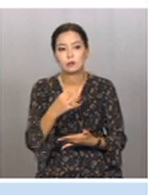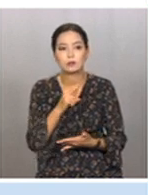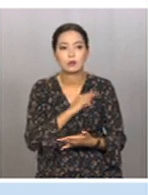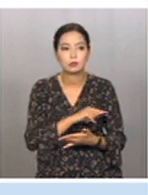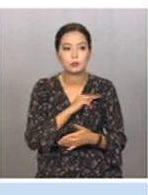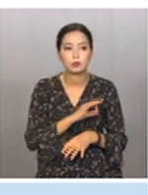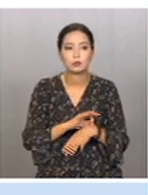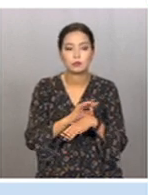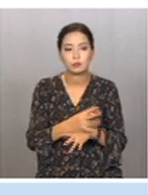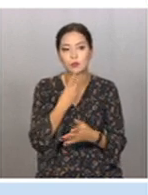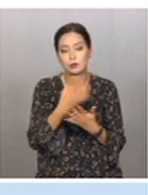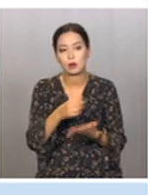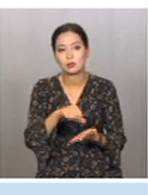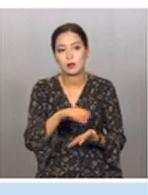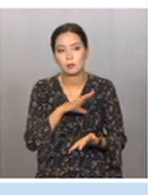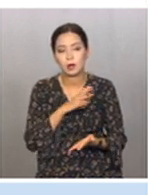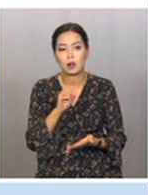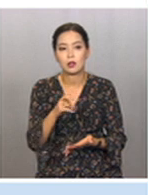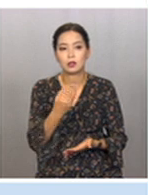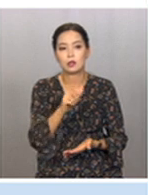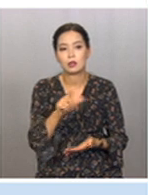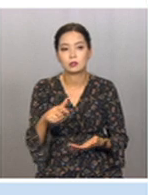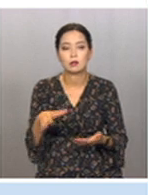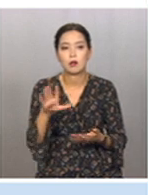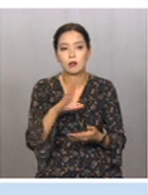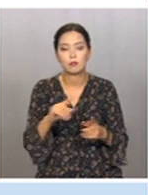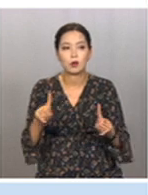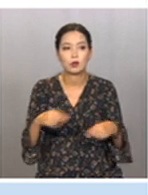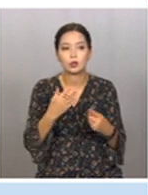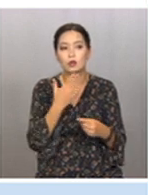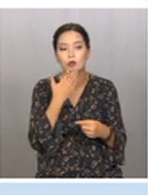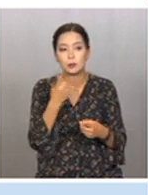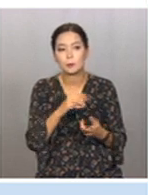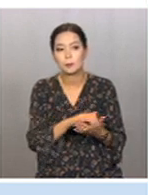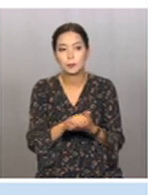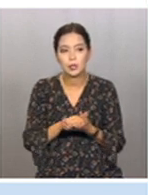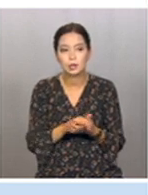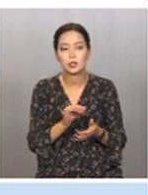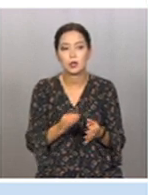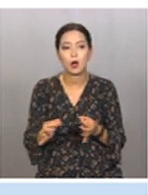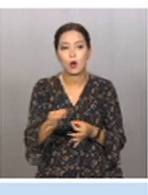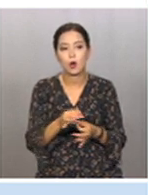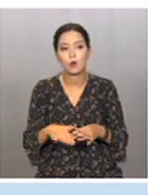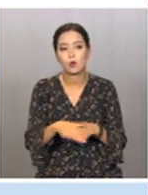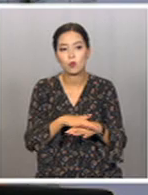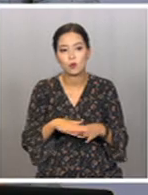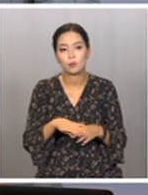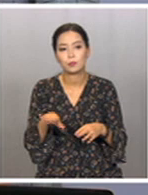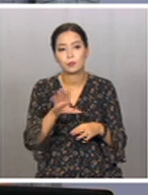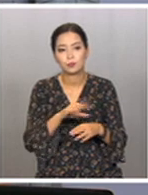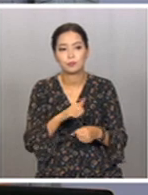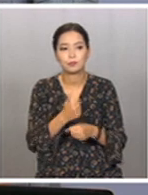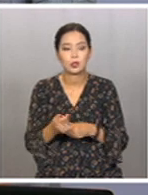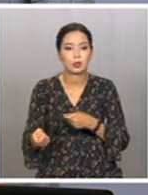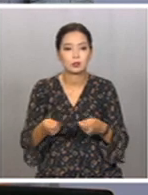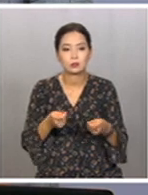қатысты. Алаш зиялылары автономия құруда ұлттық бірлік пен аумақтық тұтастық ұстанымын басшылыққа алды.